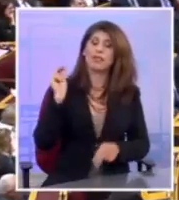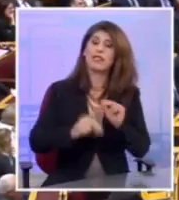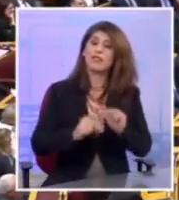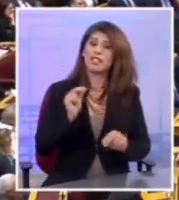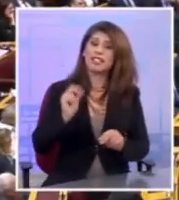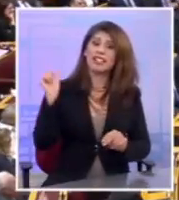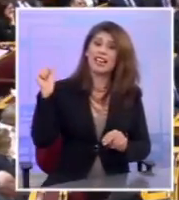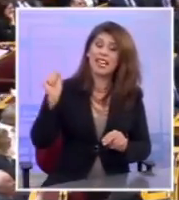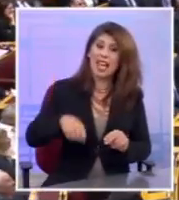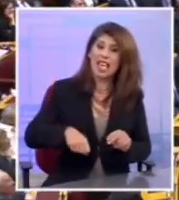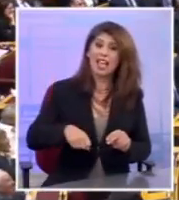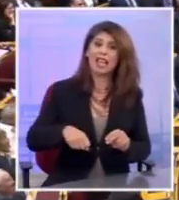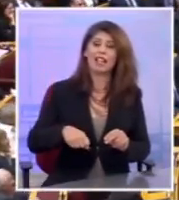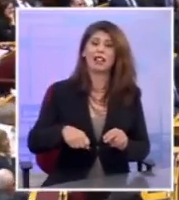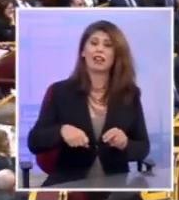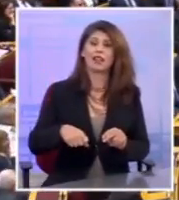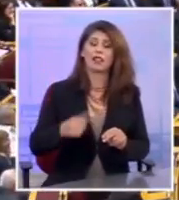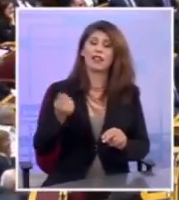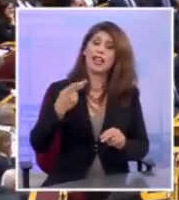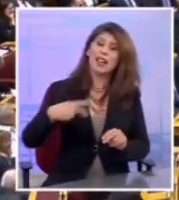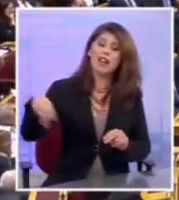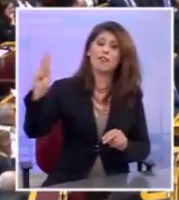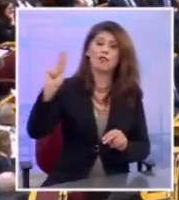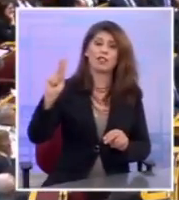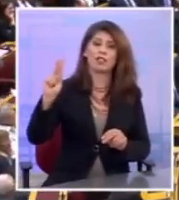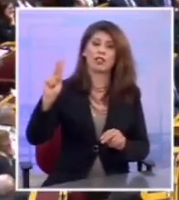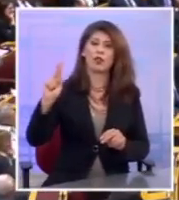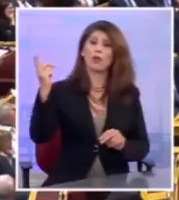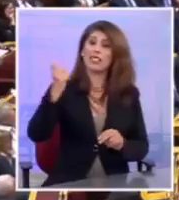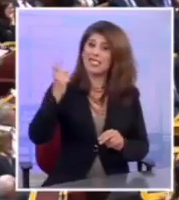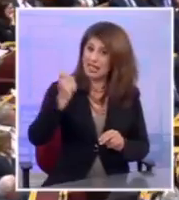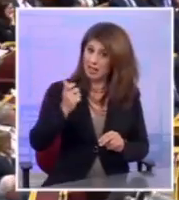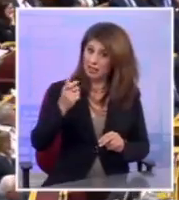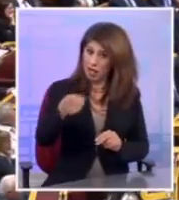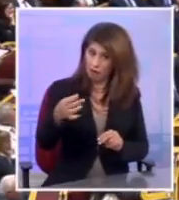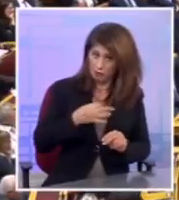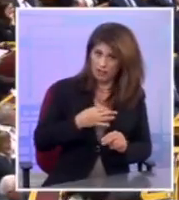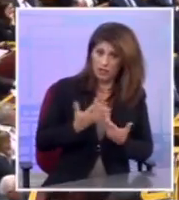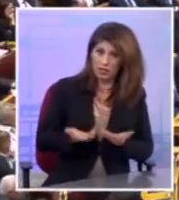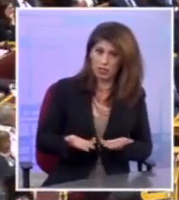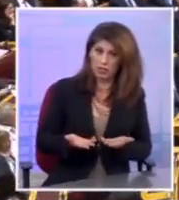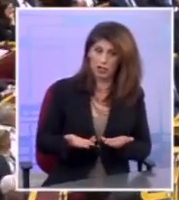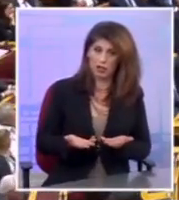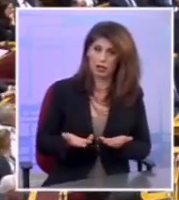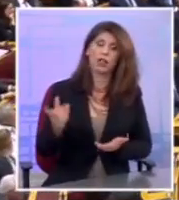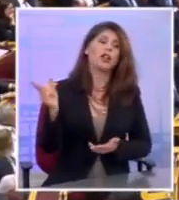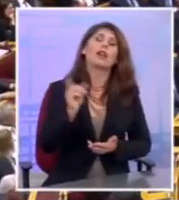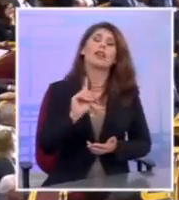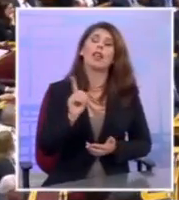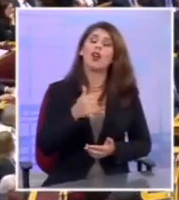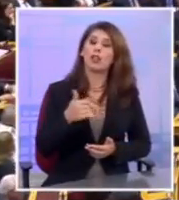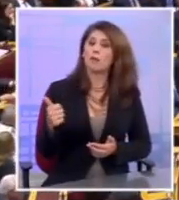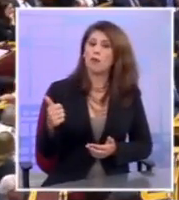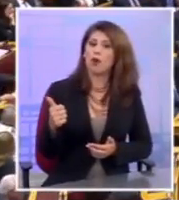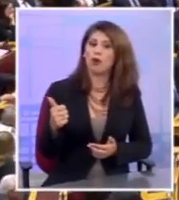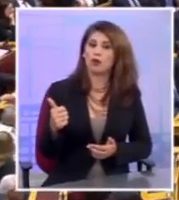Ψηφίσατε ναι. Κάντε ησυχία. Για να αυξηθούν οι... Παρακαλώ πολύ, μην αντιδράτε έτσι. Και όχι μόνο.